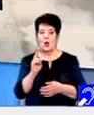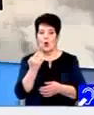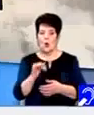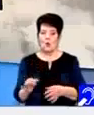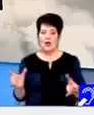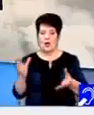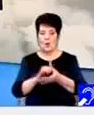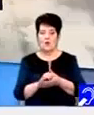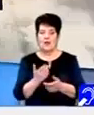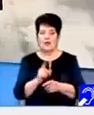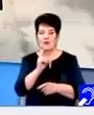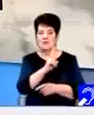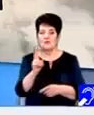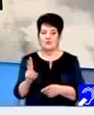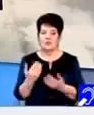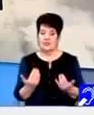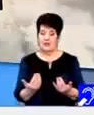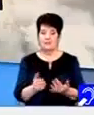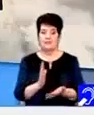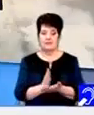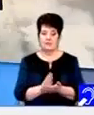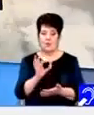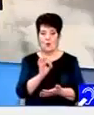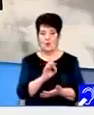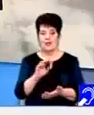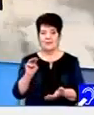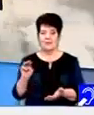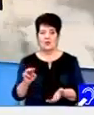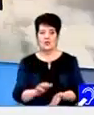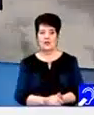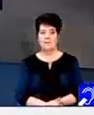generația Unirii. Cine este protagonistul de astăzi, ne spune Olga Tverdohleb.